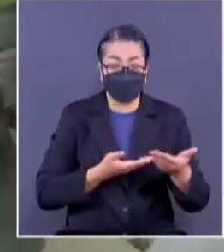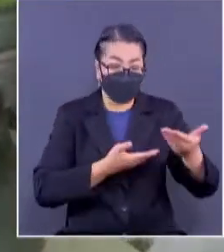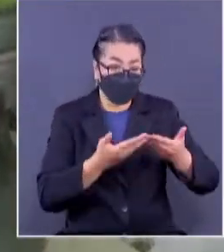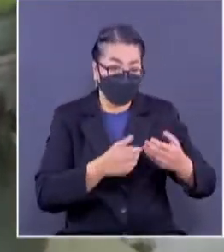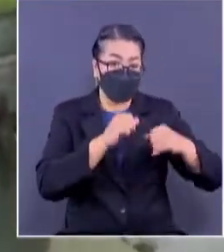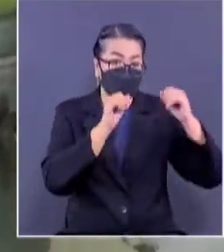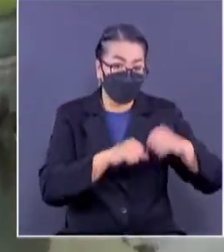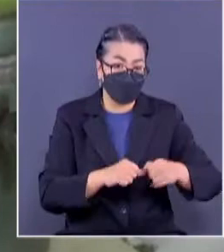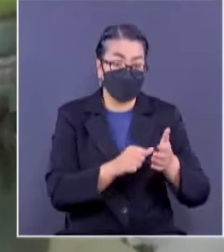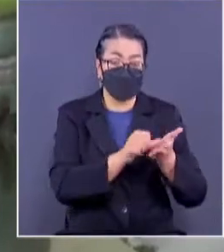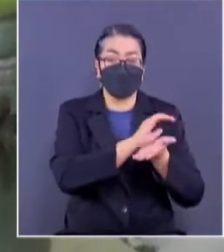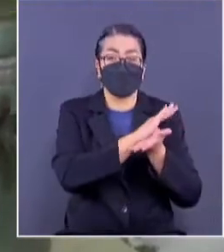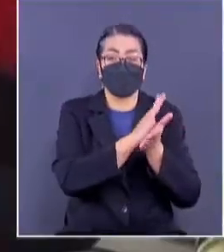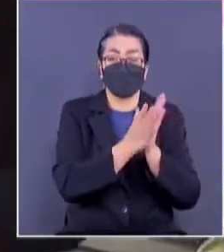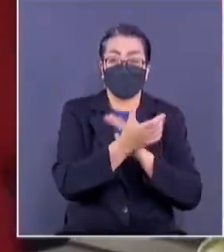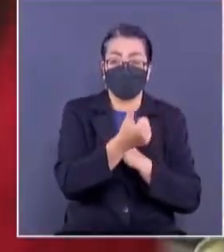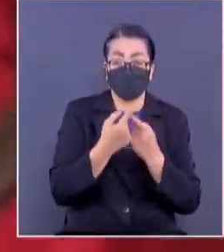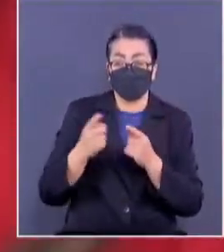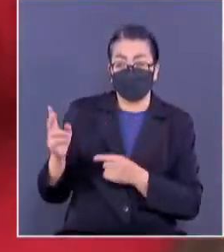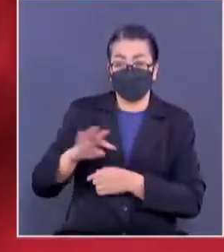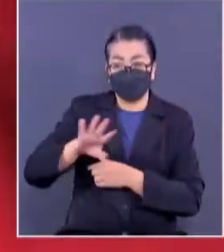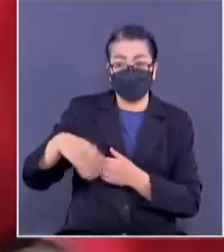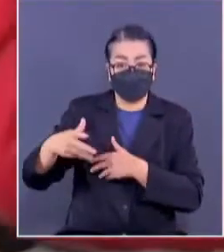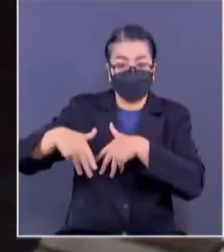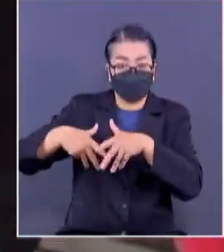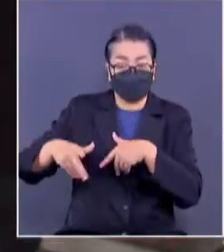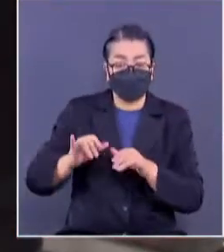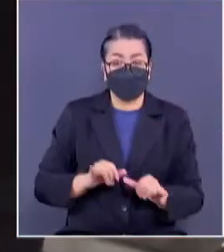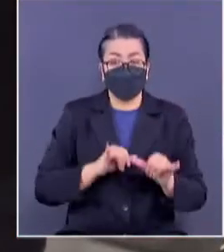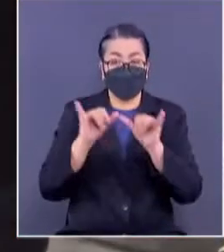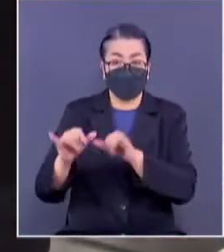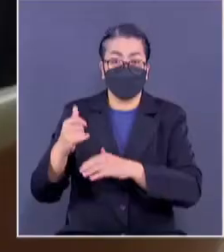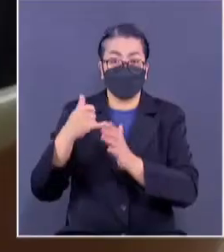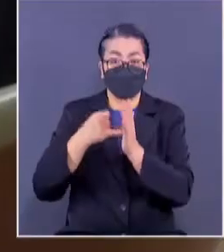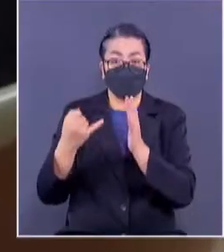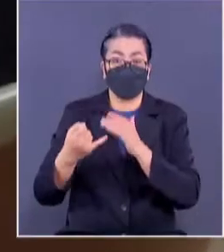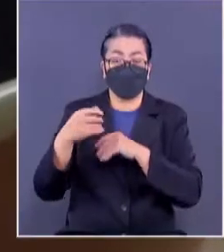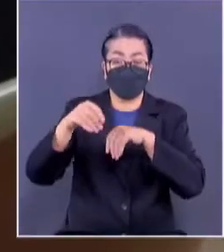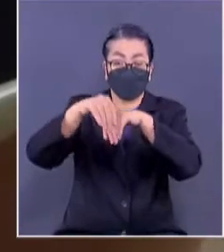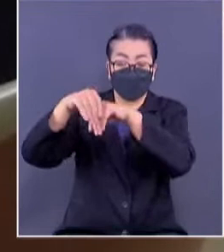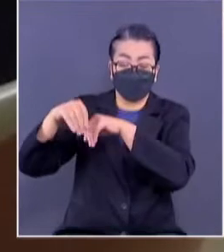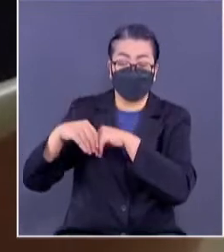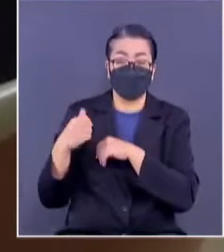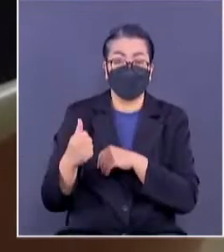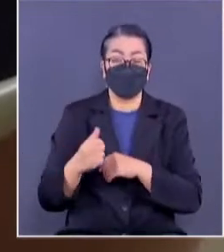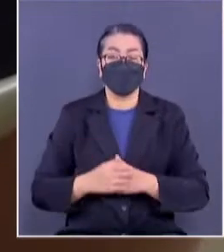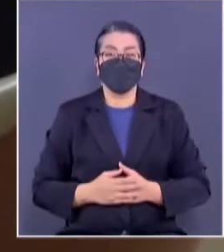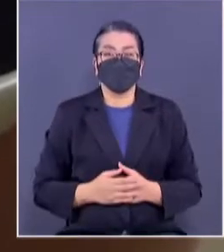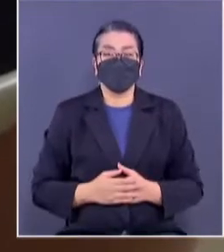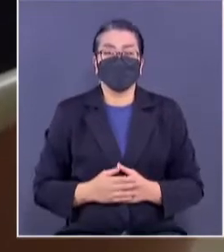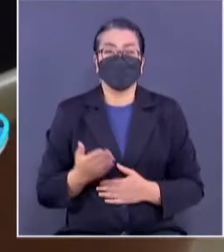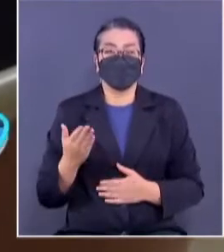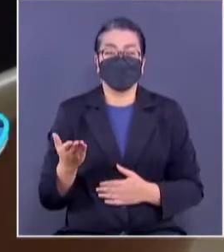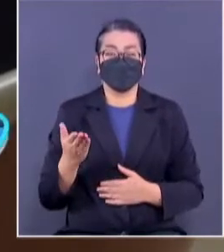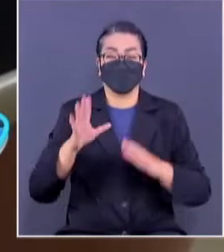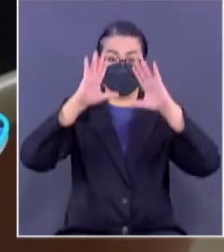เพื่อจะหาทางออกของโลกด้วยกิจการในครั้งนี้นะครับจานแก้ปัญหาในครั้งนี้เนี่ยประธานาธิบดีสีจิ้นผิงของจีนก็ออกมา